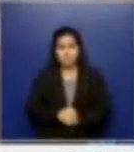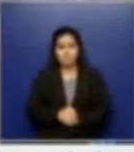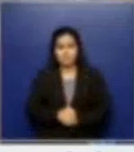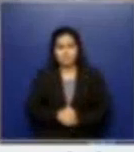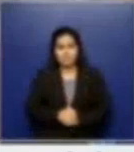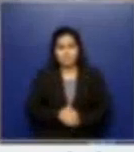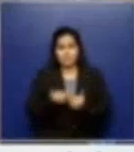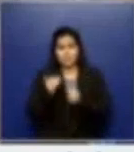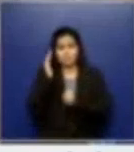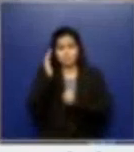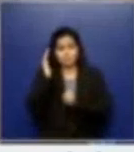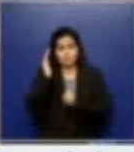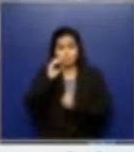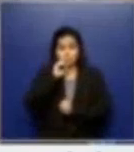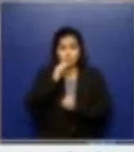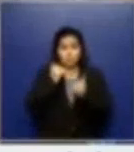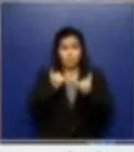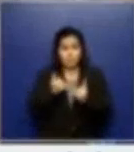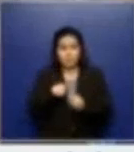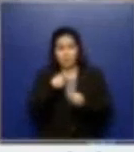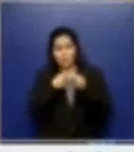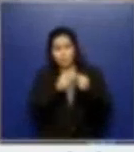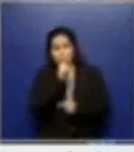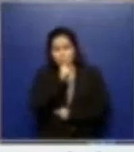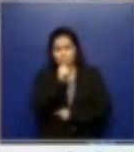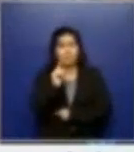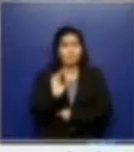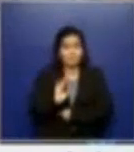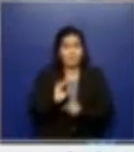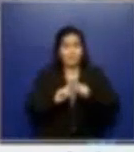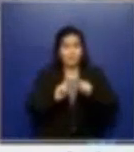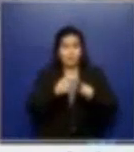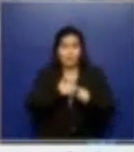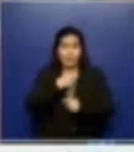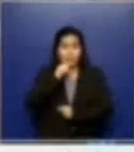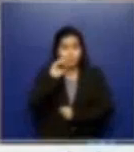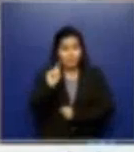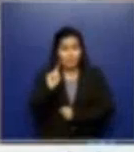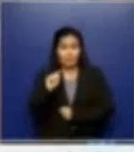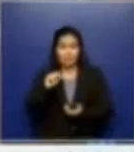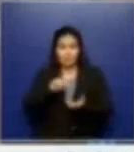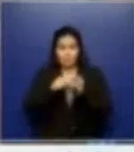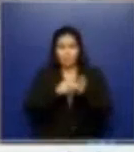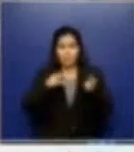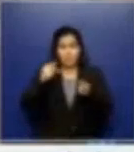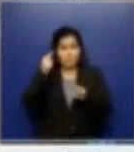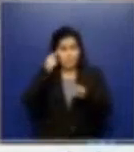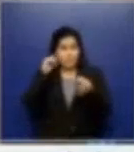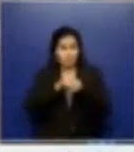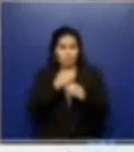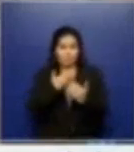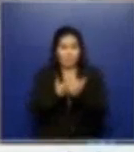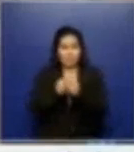ที่ผมพูดวันนี้นี่ไม่ได้ซ้ำเติมไม่ได้ไปตอกย้ำอะไรหรอกแต่กำลังจะบอกว่านี่คือฐานคิดในการทำงบประมาณไ